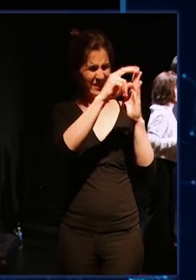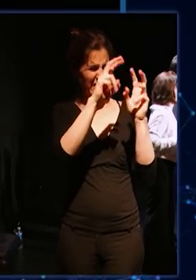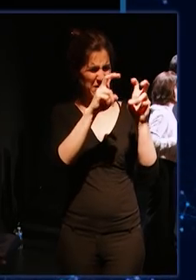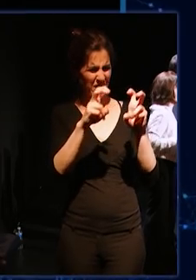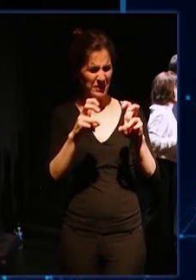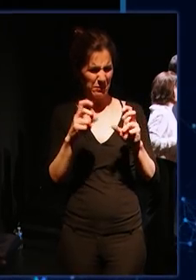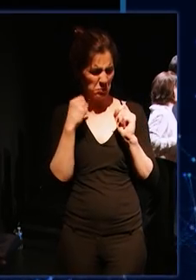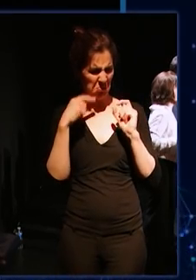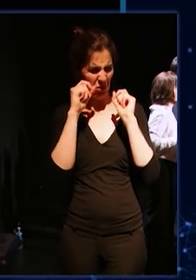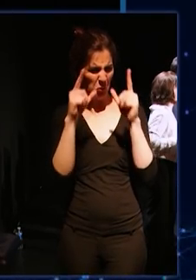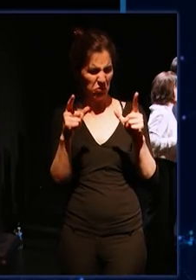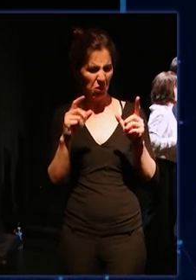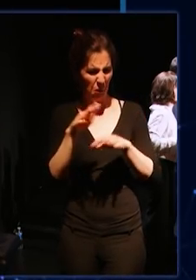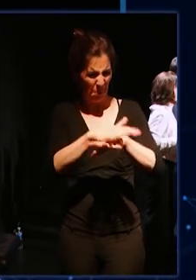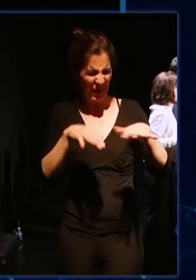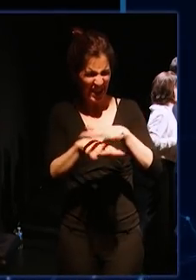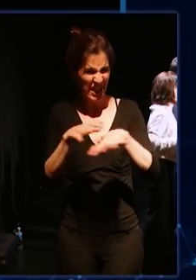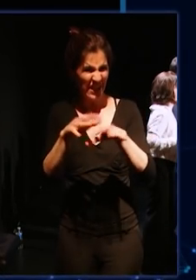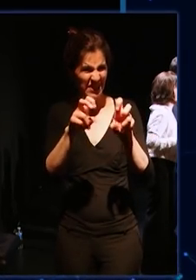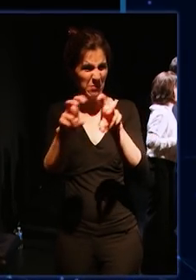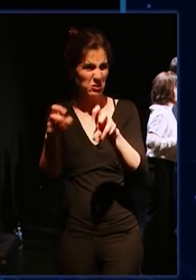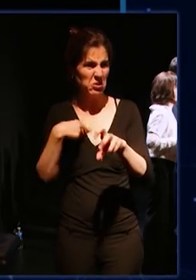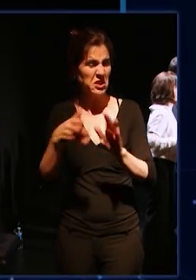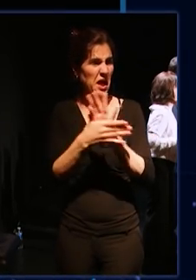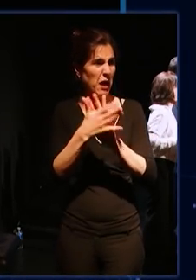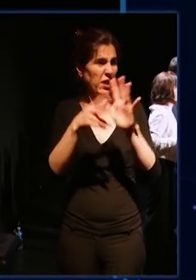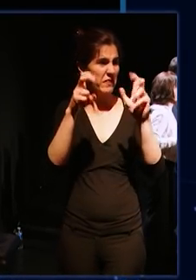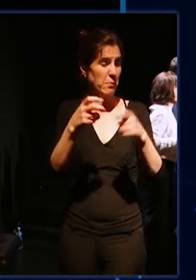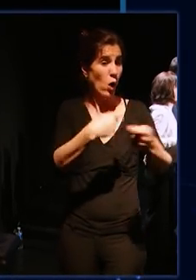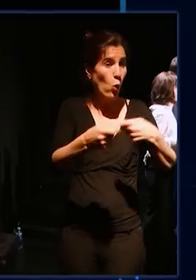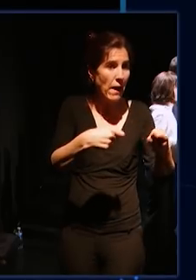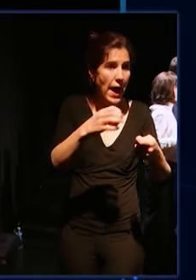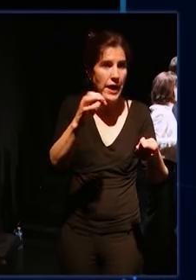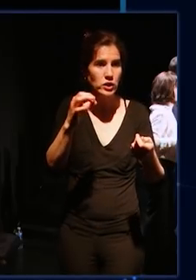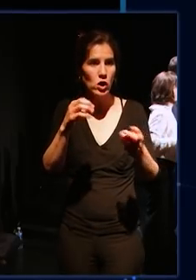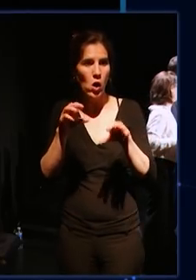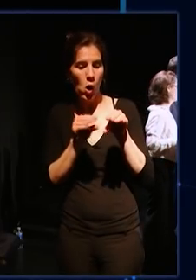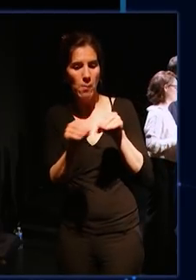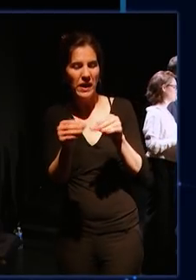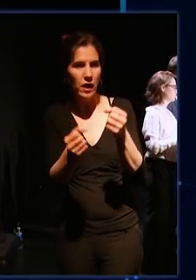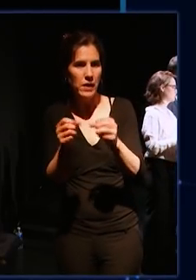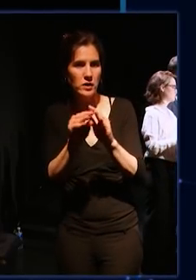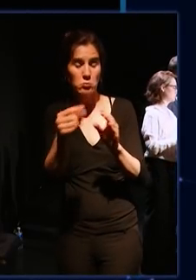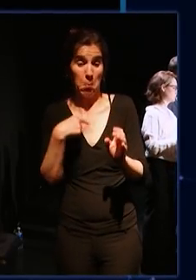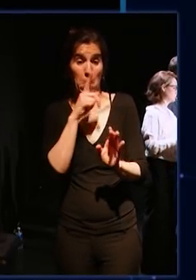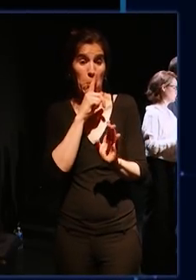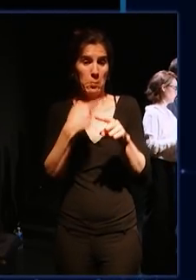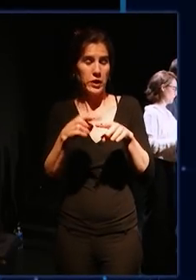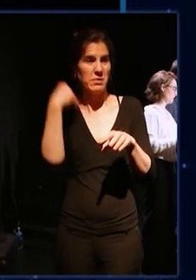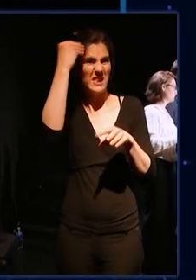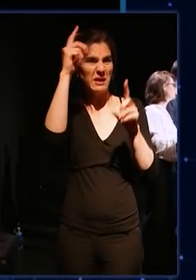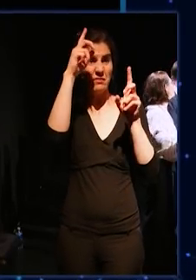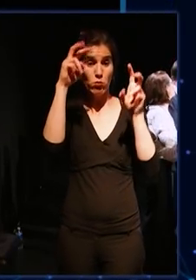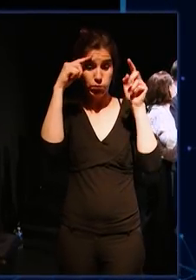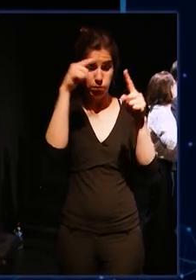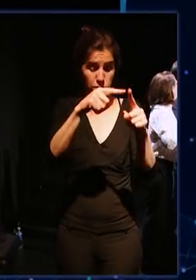no hem comentat res de comerç, ni d'aparcaments, ni de tot això, perquè ho teníem en un altre bloc, però volem fer-hi esment. Molt breument,